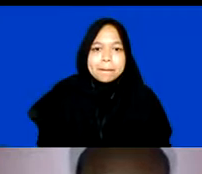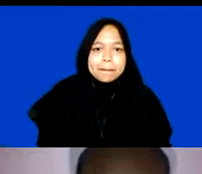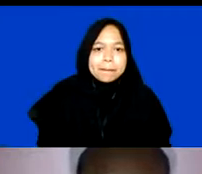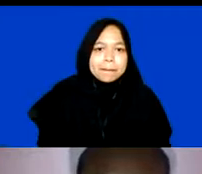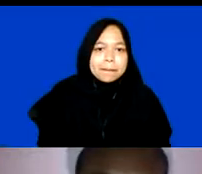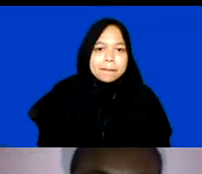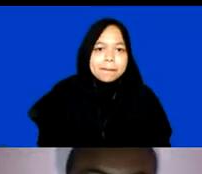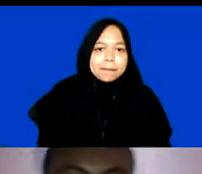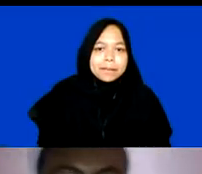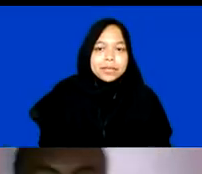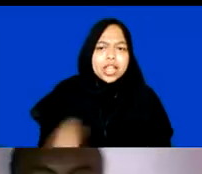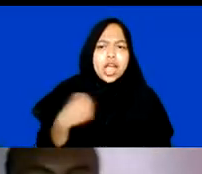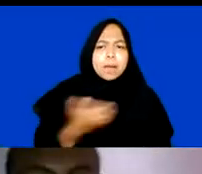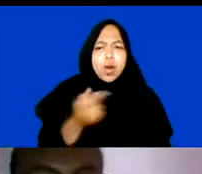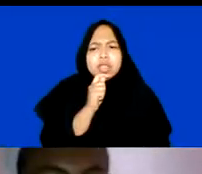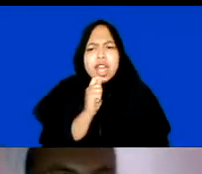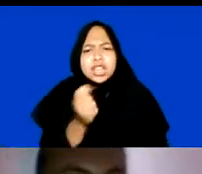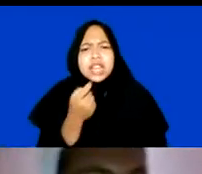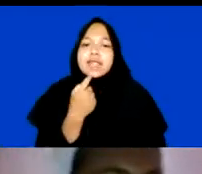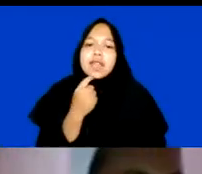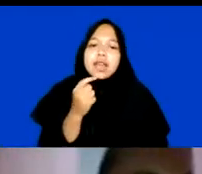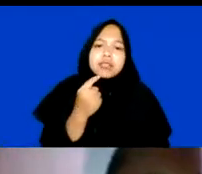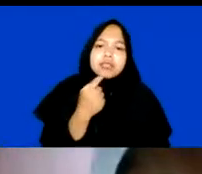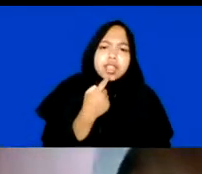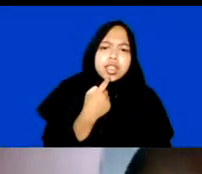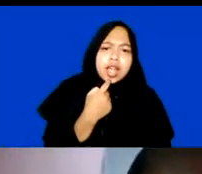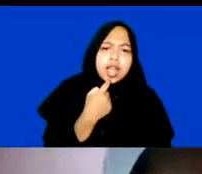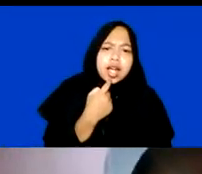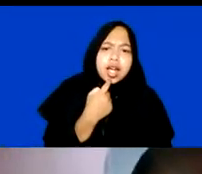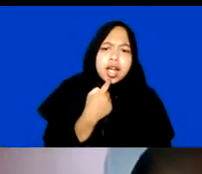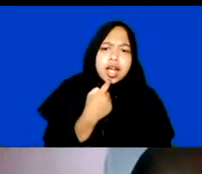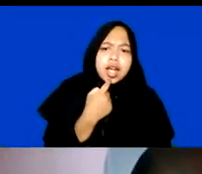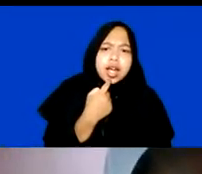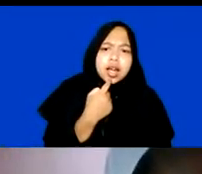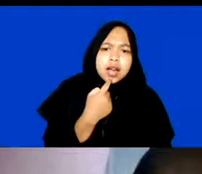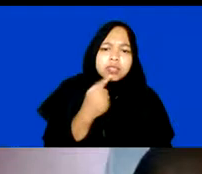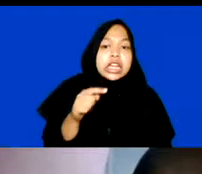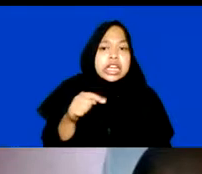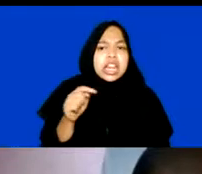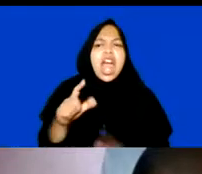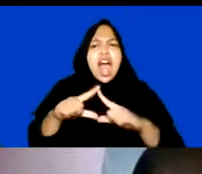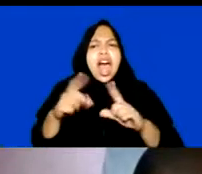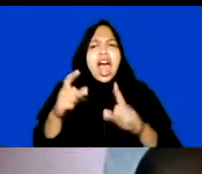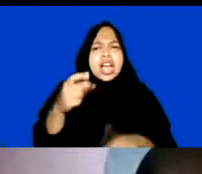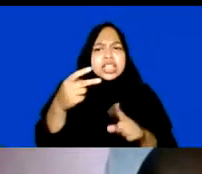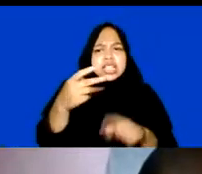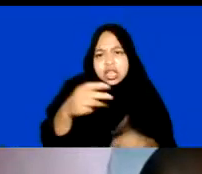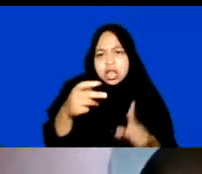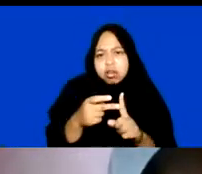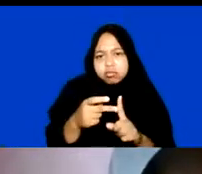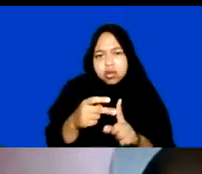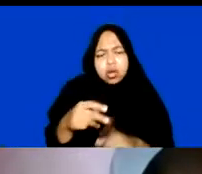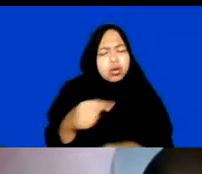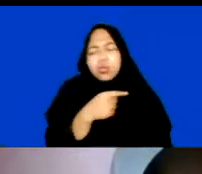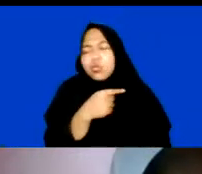Ini Pak, mau saya tanya masalah ini, Pak. Di Aceh ini kan sangat minim sekali masalah kulit ini, Pak. Nggak